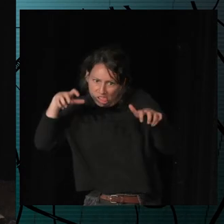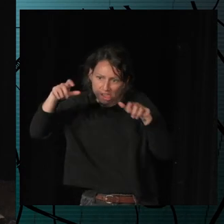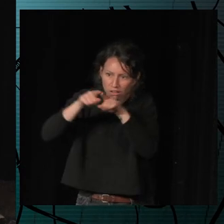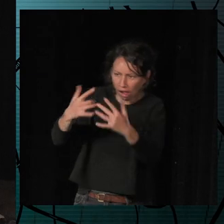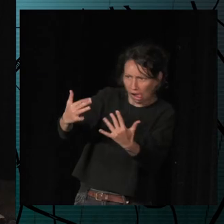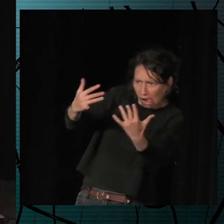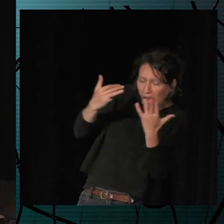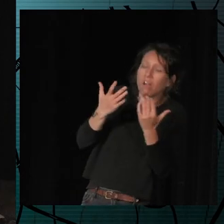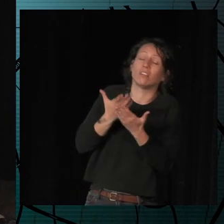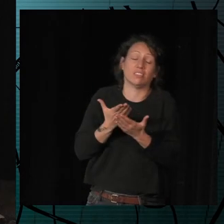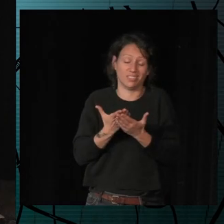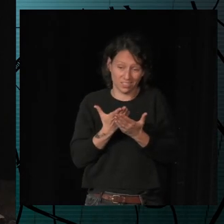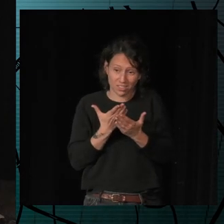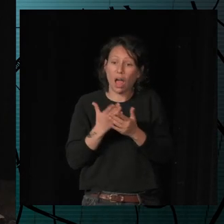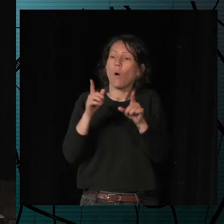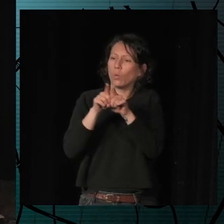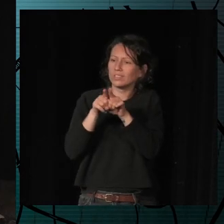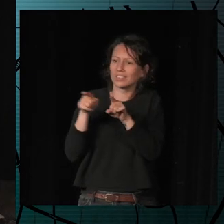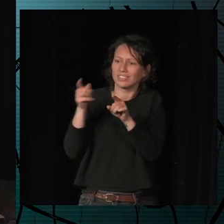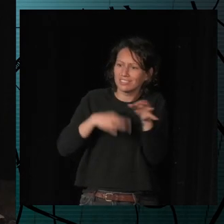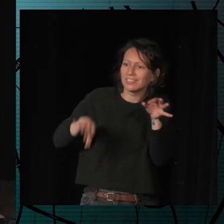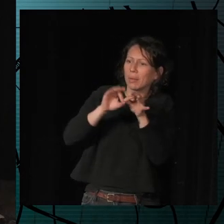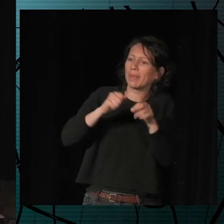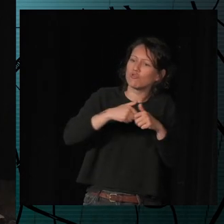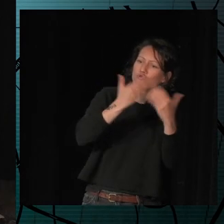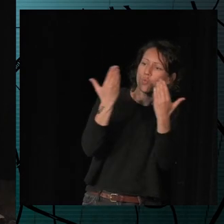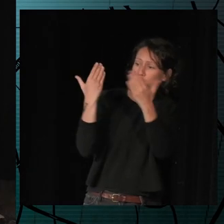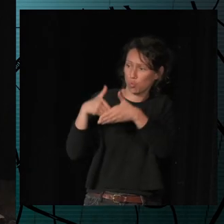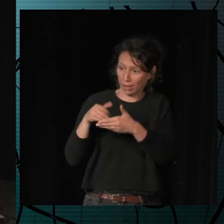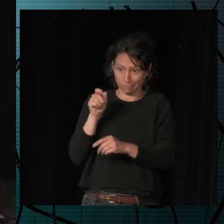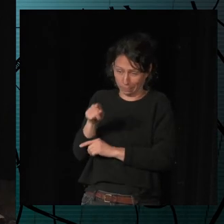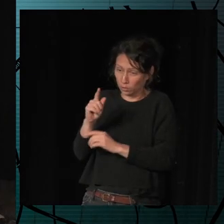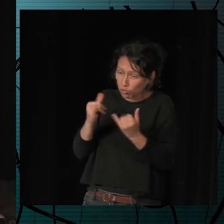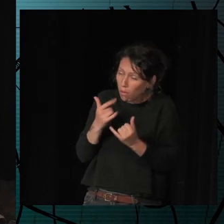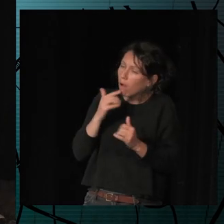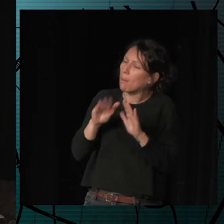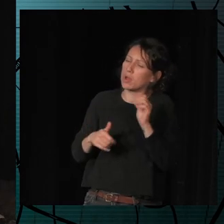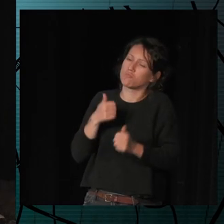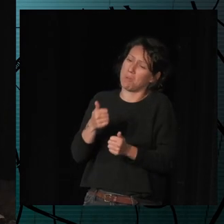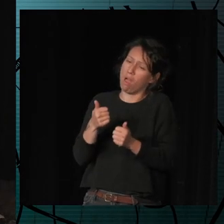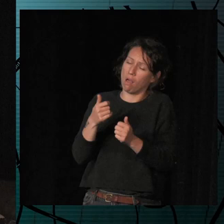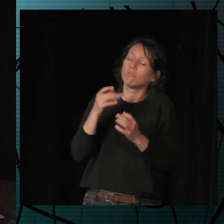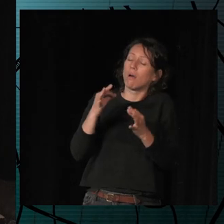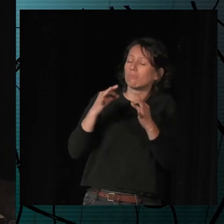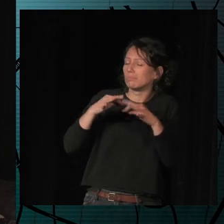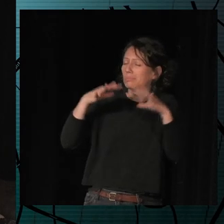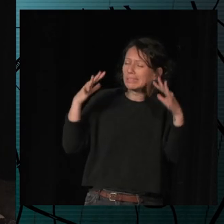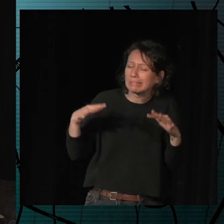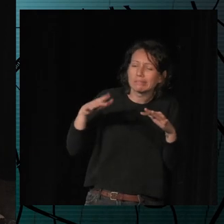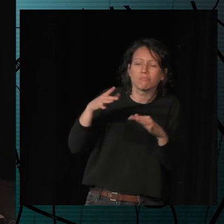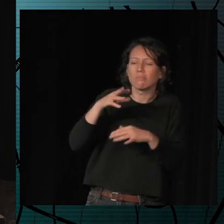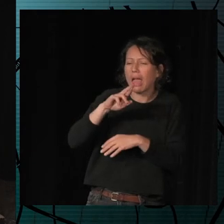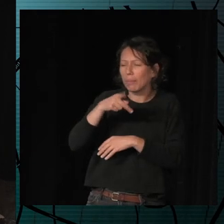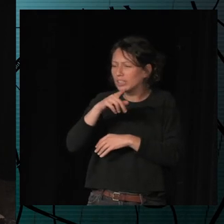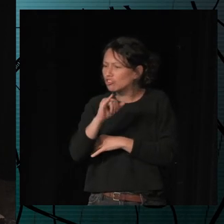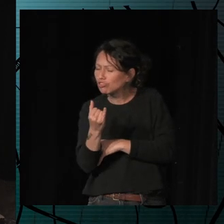autre élément important pour la rythmique c'est le cycle jour nuit et ça fonctionne très très bien dans ce jeu-là c'est un truc qui est classique dans plein de RPG dans plein de jeux de rôle voilà on a les aventures le jour